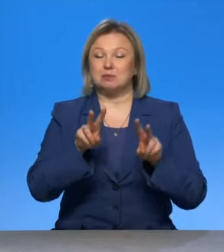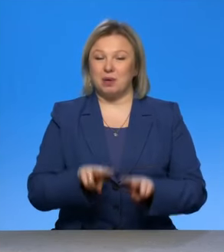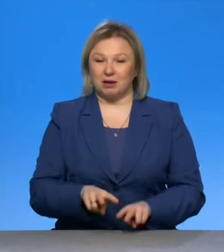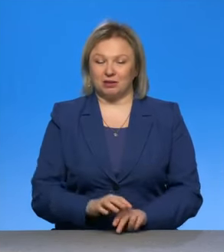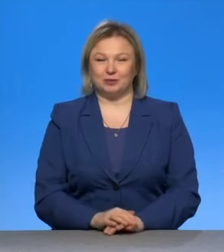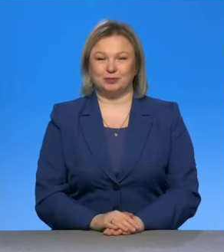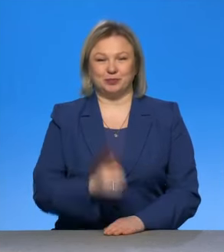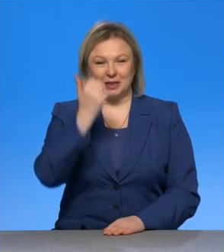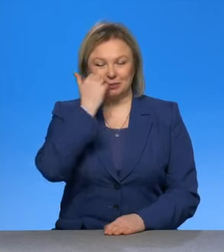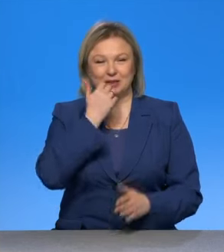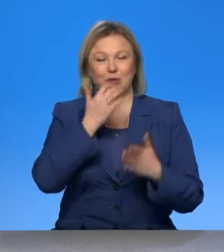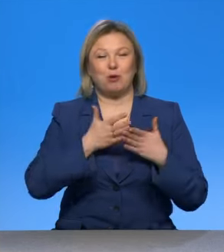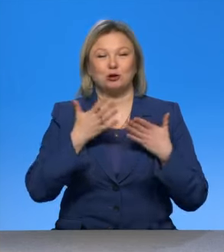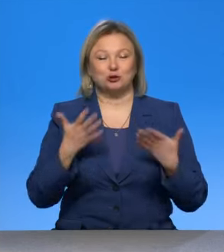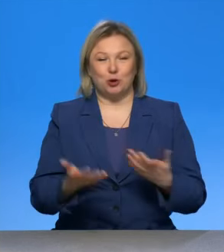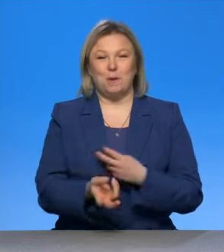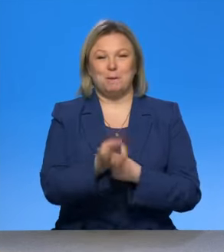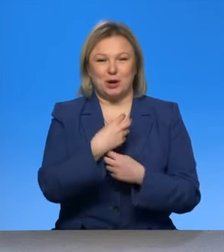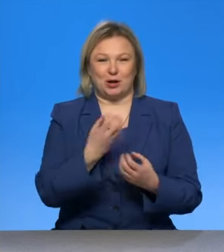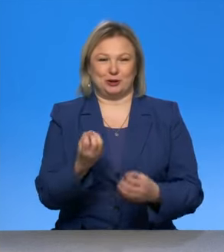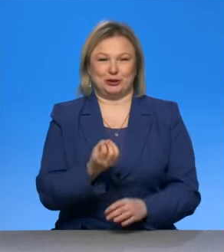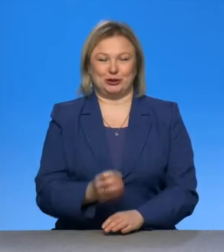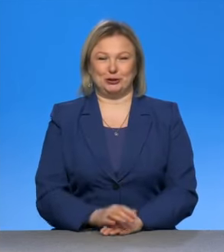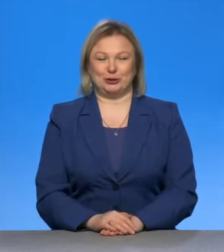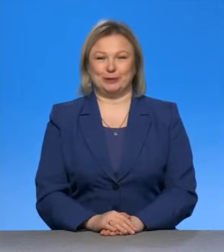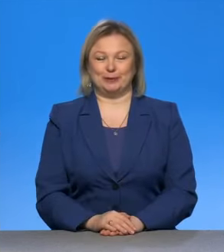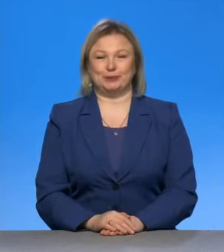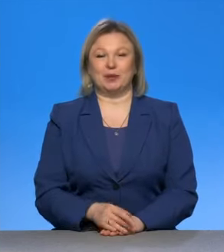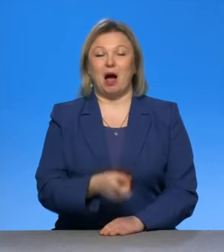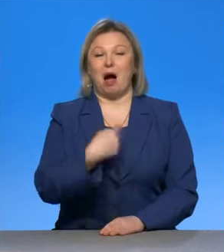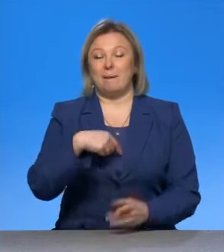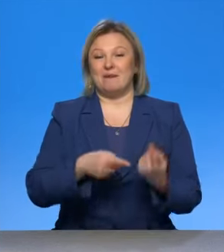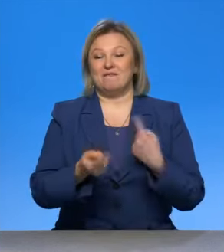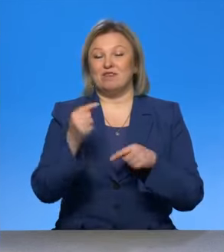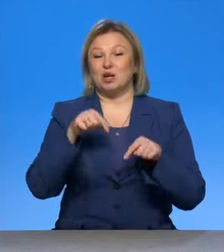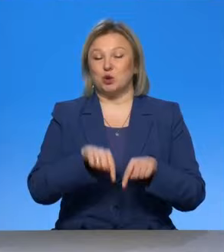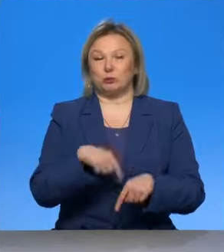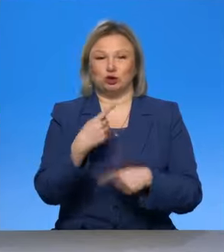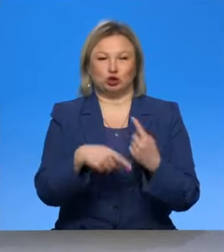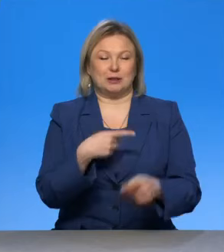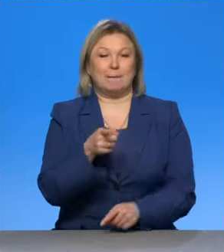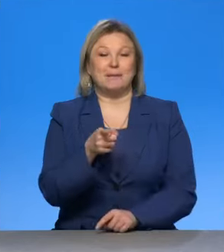Леонидович, спасибо большое. Приходите спасибо. К нам еще. Спасибо. Ну а мы вернемся буквально через минутку и